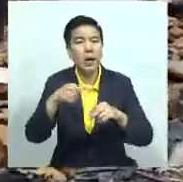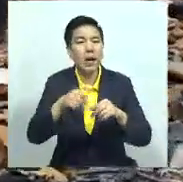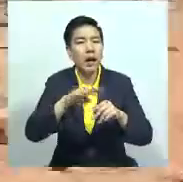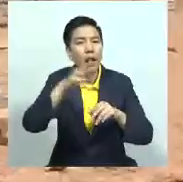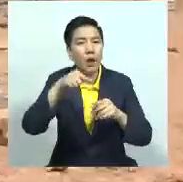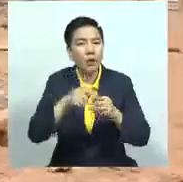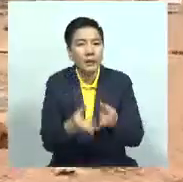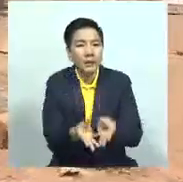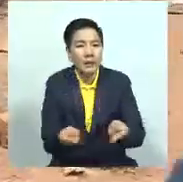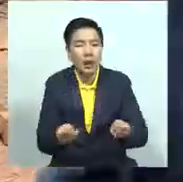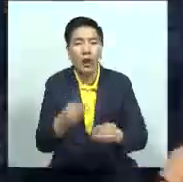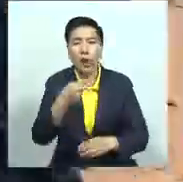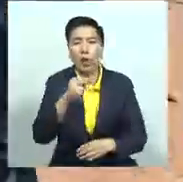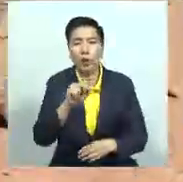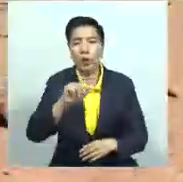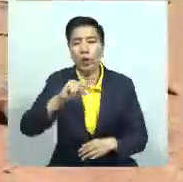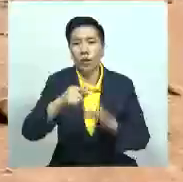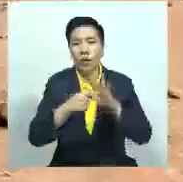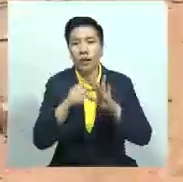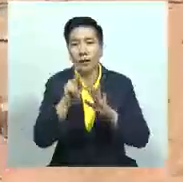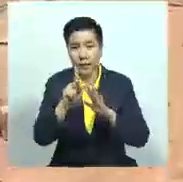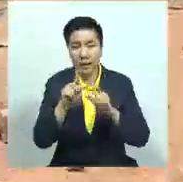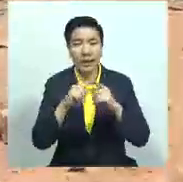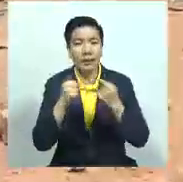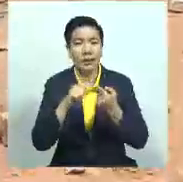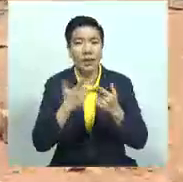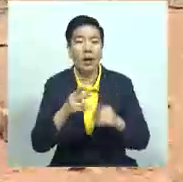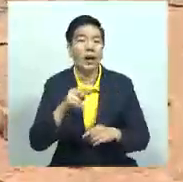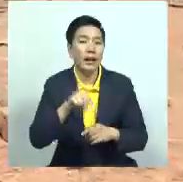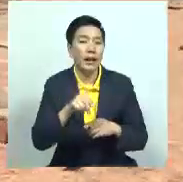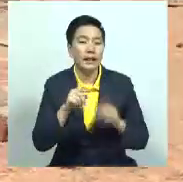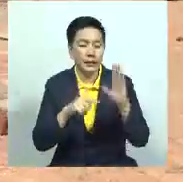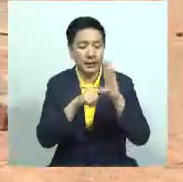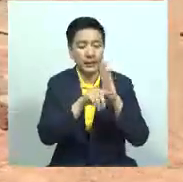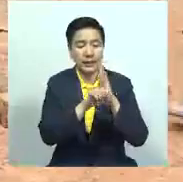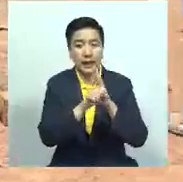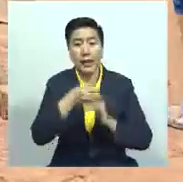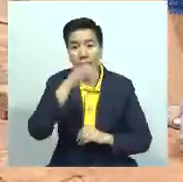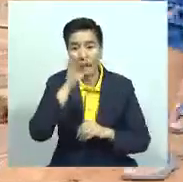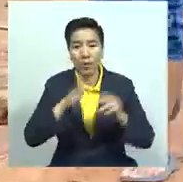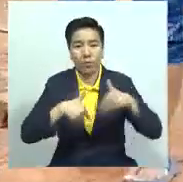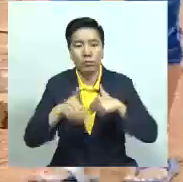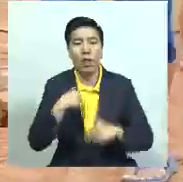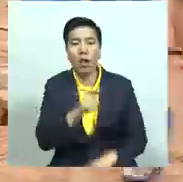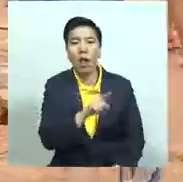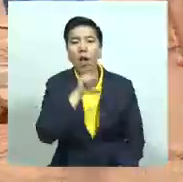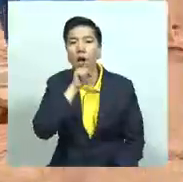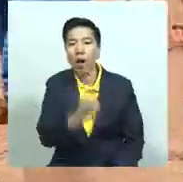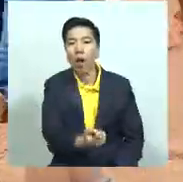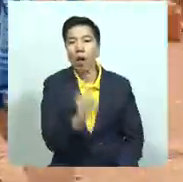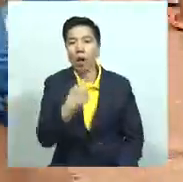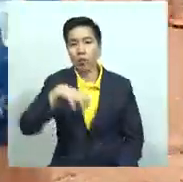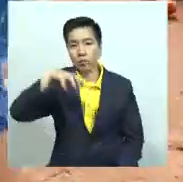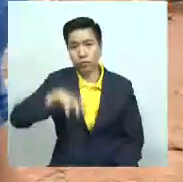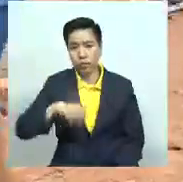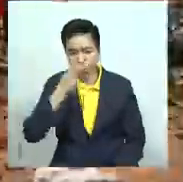ครับอยู่ในพื้นที่ของบ้านหนองแกหมู่8ตำบลตาหลังนายอำเภอวังน้ำเย็นจังหวัดสระแก้วโดยชาวบ้านเนี่ยเขาได้ร้องเรียนขอให้ตรวจส